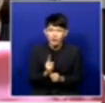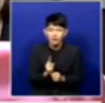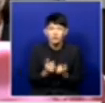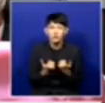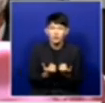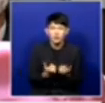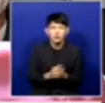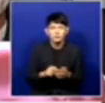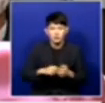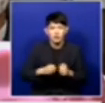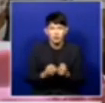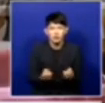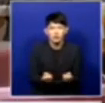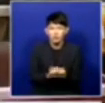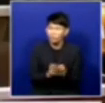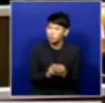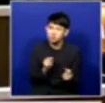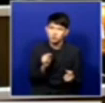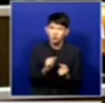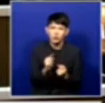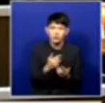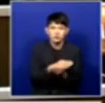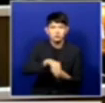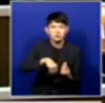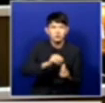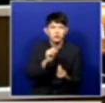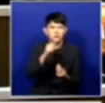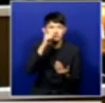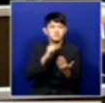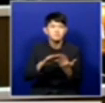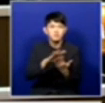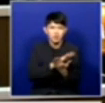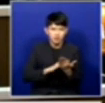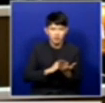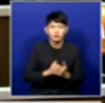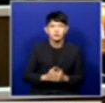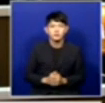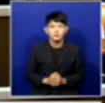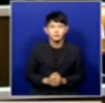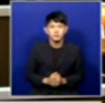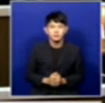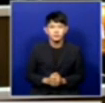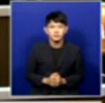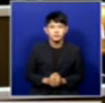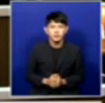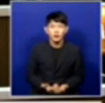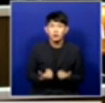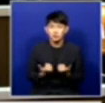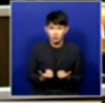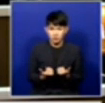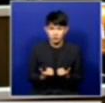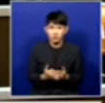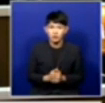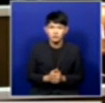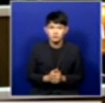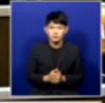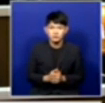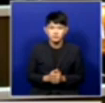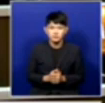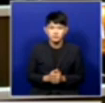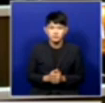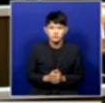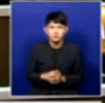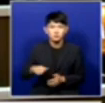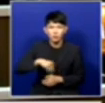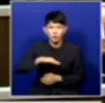ได้รับผลกระทบโดยตรงกับเศรษฐกิจของไทยอย่างหลีกเลี่ยงไม่ได้เช่นกันดังนั้นเป็นสิ่งที่เรา